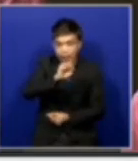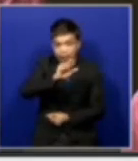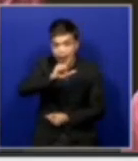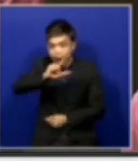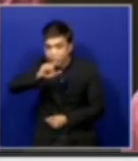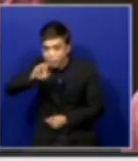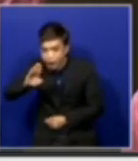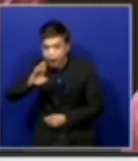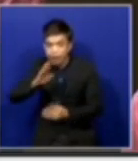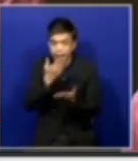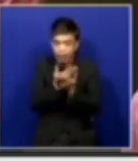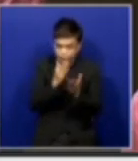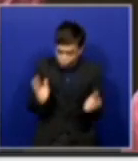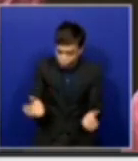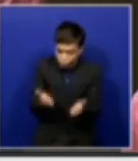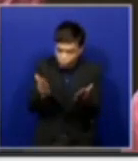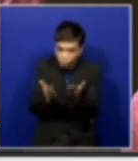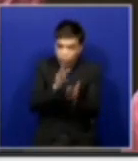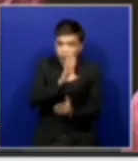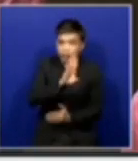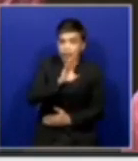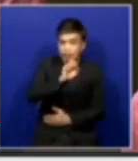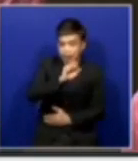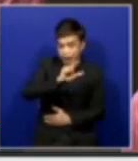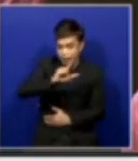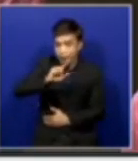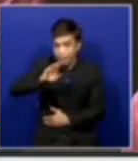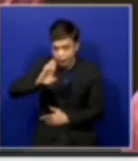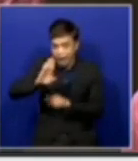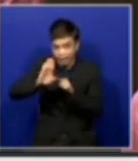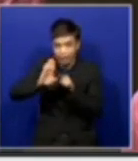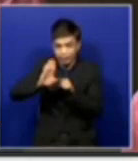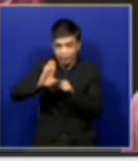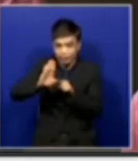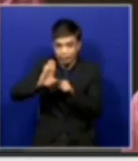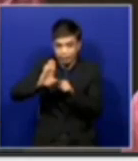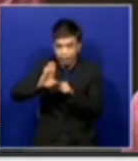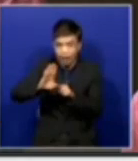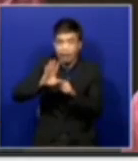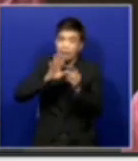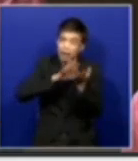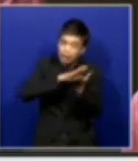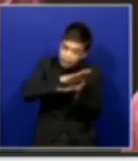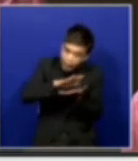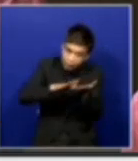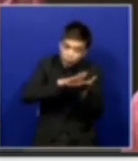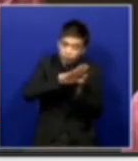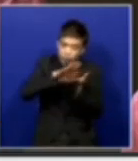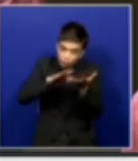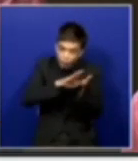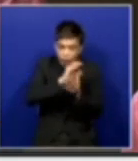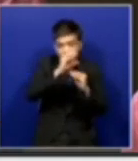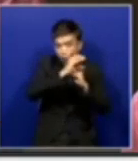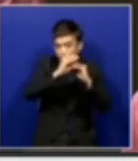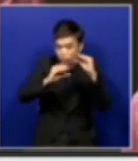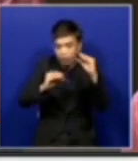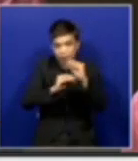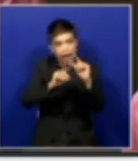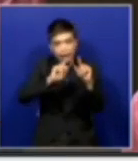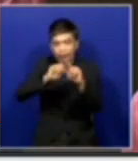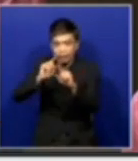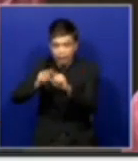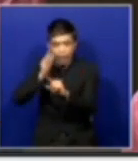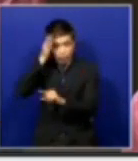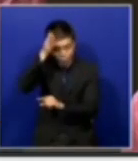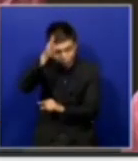ซึ่งงบกระตุ้นเศรษฐกิจ400ล้านบาทเนี่ยก็ปรากฏว่ามันก็ซ้ำซ้อนกับในบางโครงการที่จะเกิดขึ้นในอนาค